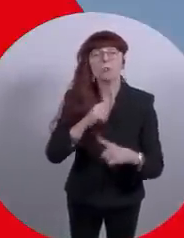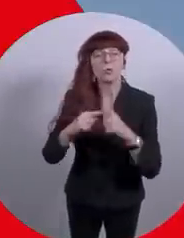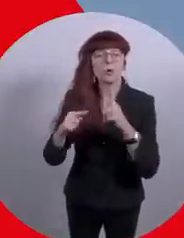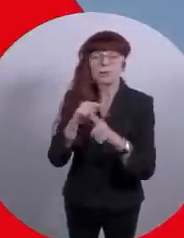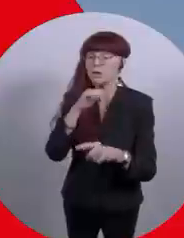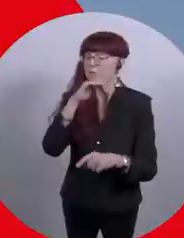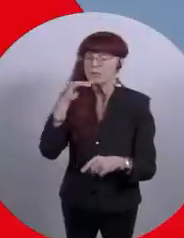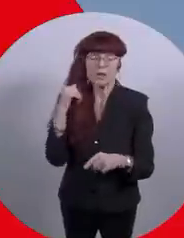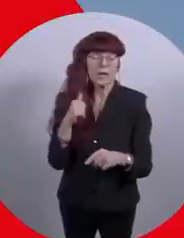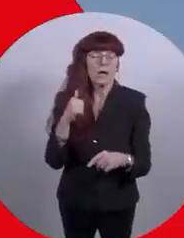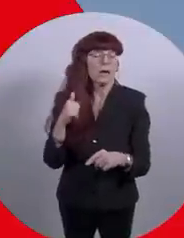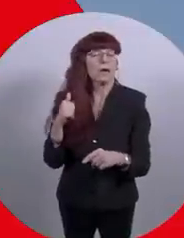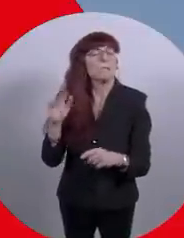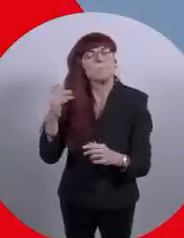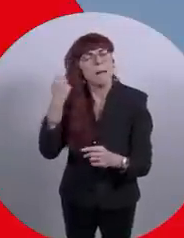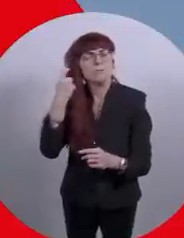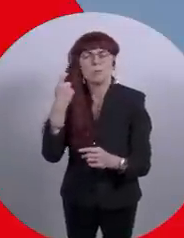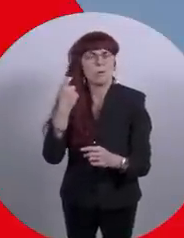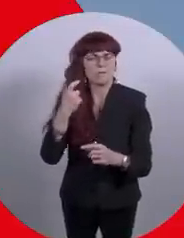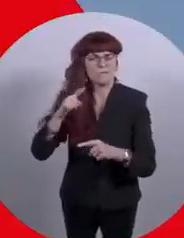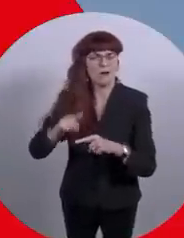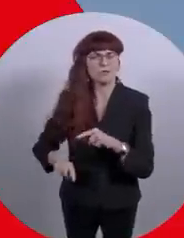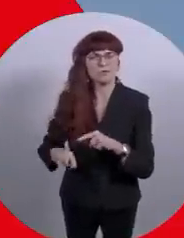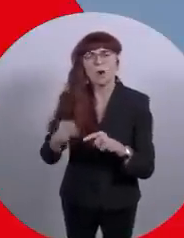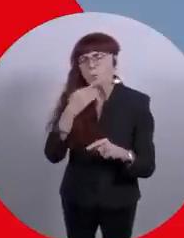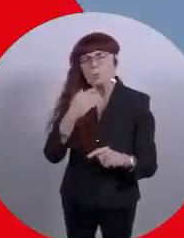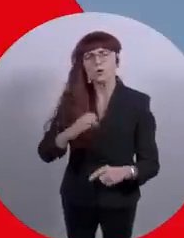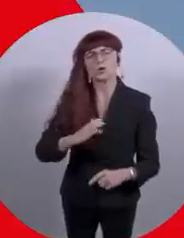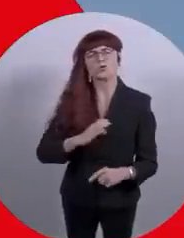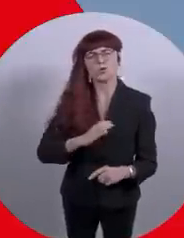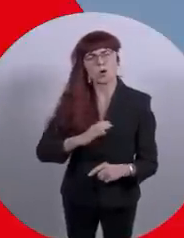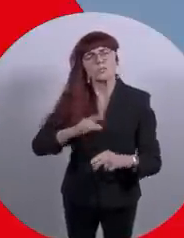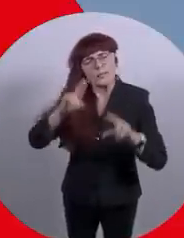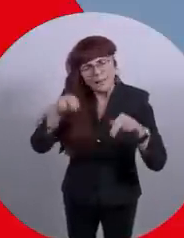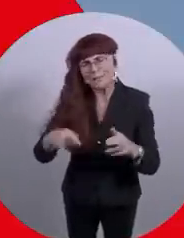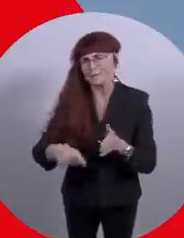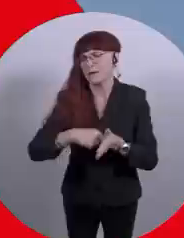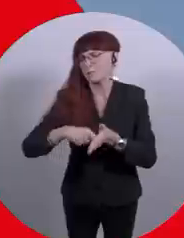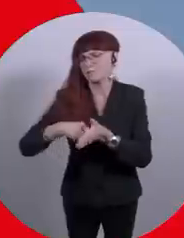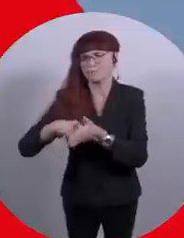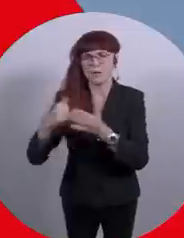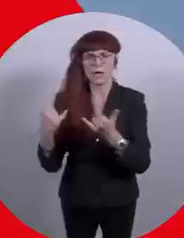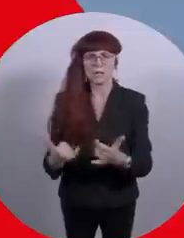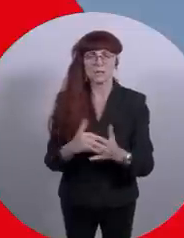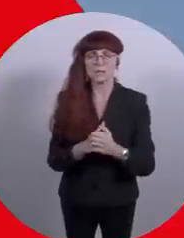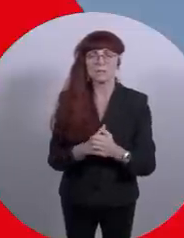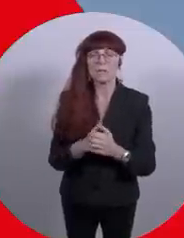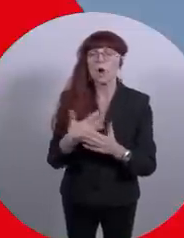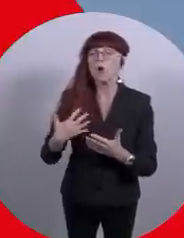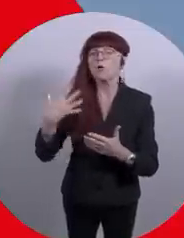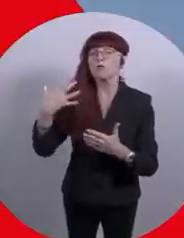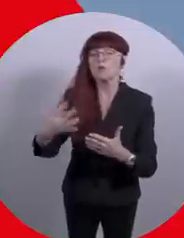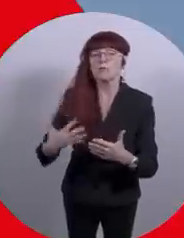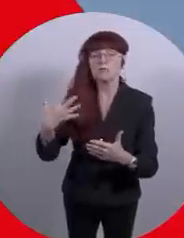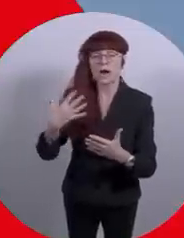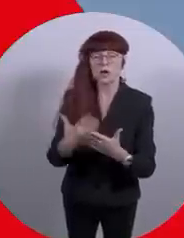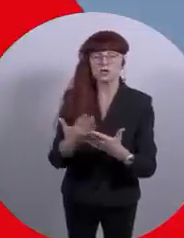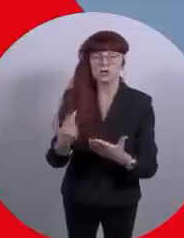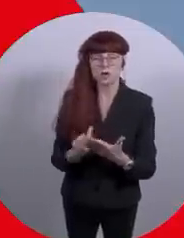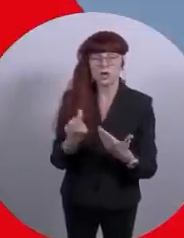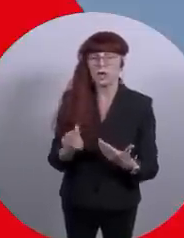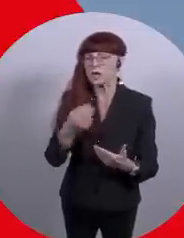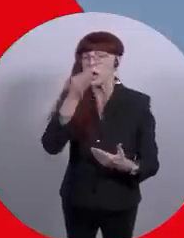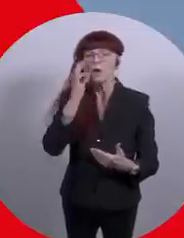sind und nicht diese Chance heute auch nutzen möchte und vieles auch zurech zurück Rücken ich darf jetzt seit mittlerweile fünf Jahren stolze Frauen